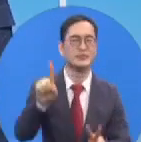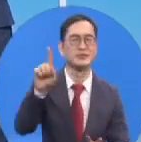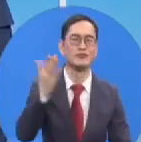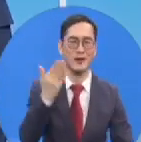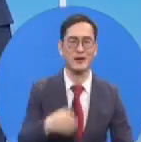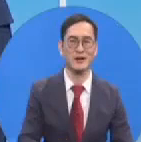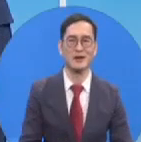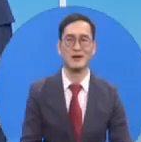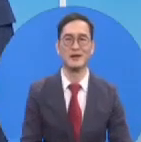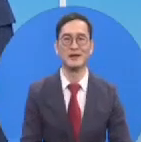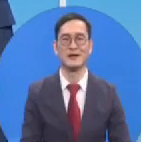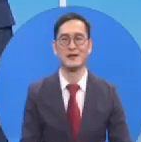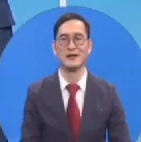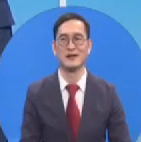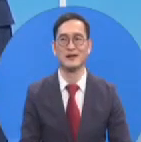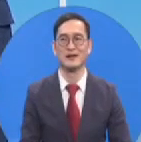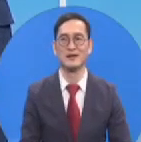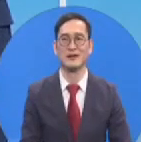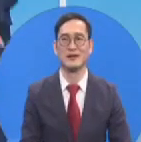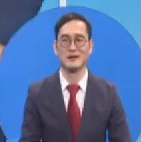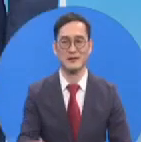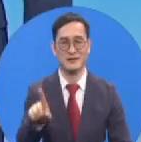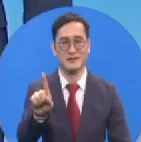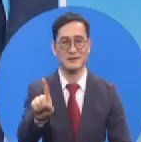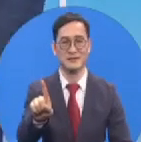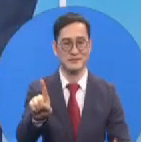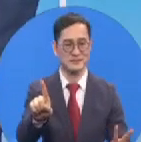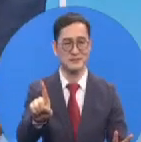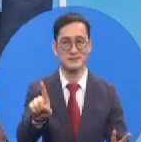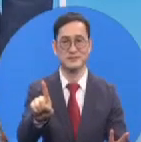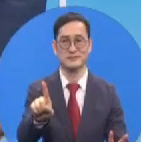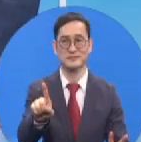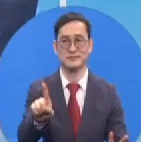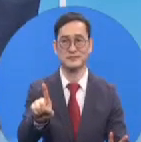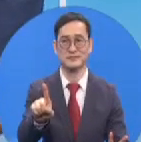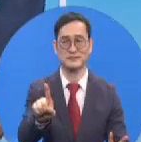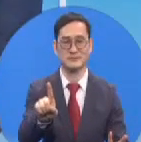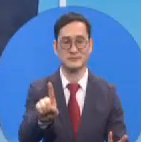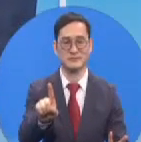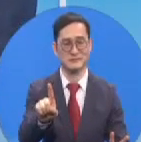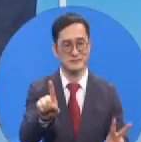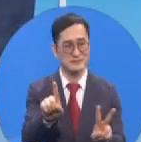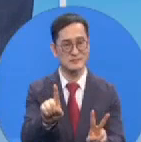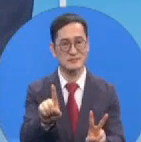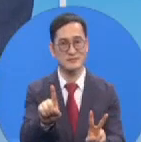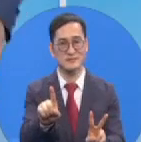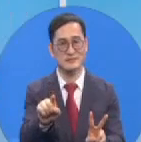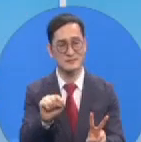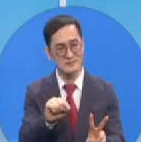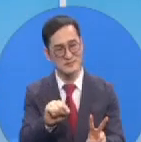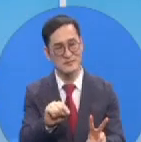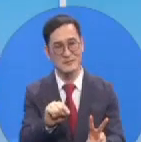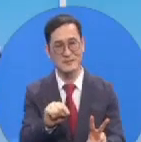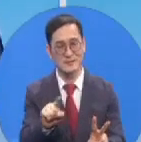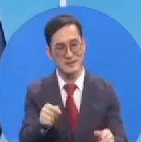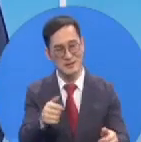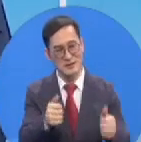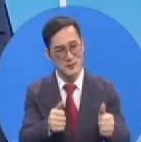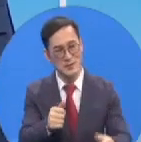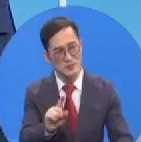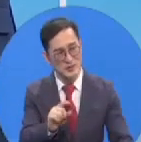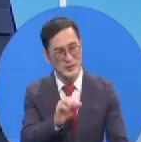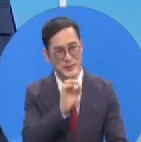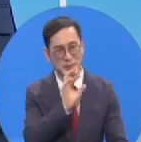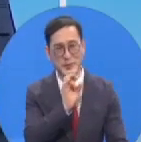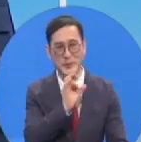후보를 어떻게 붙이느냐, 여권이 동상이몽이다라는 평가를 내렸습니다. 자, 진중권 전